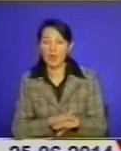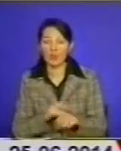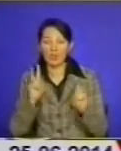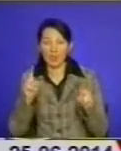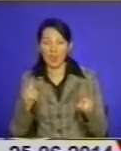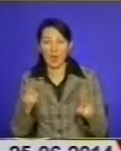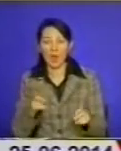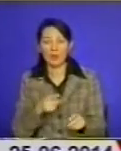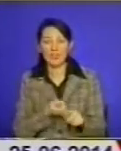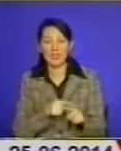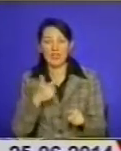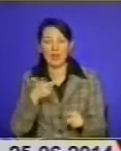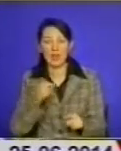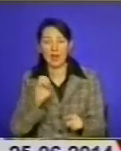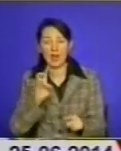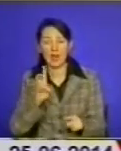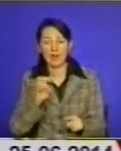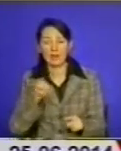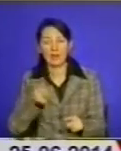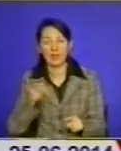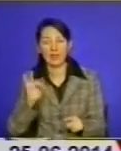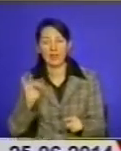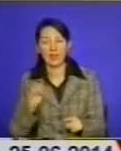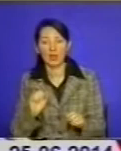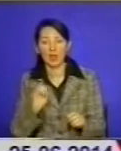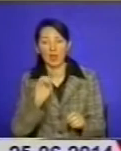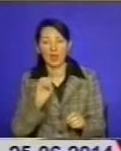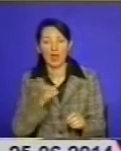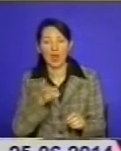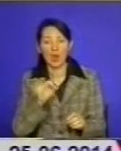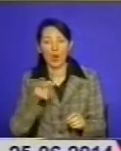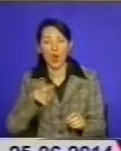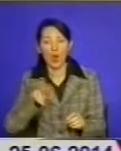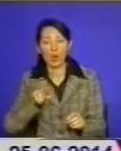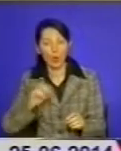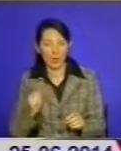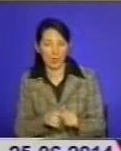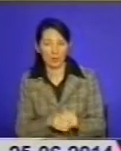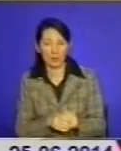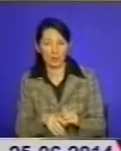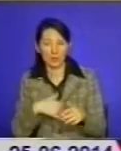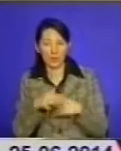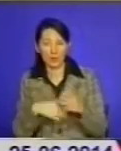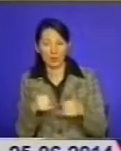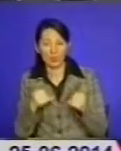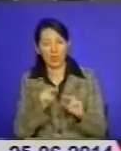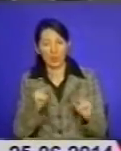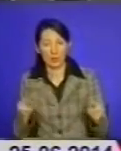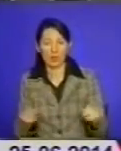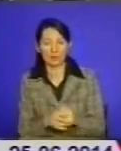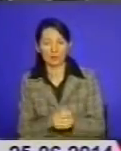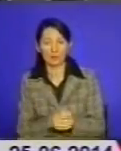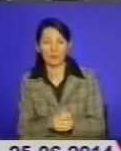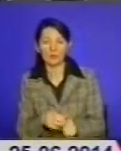і мені чогось екологія заплутана. Вона не стосується біології, але вона заплутана для учнів.